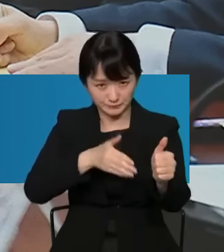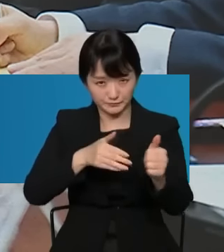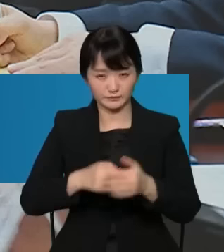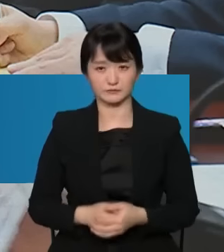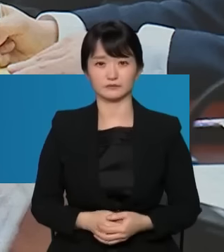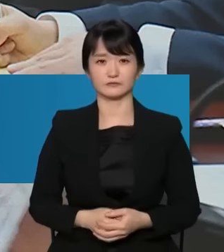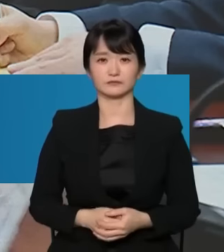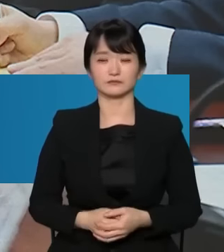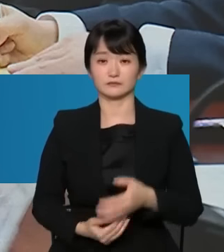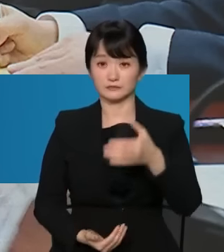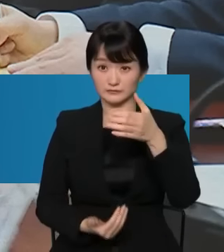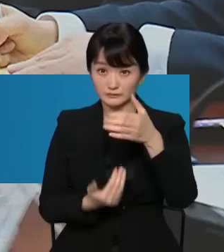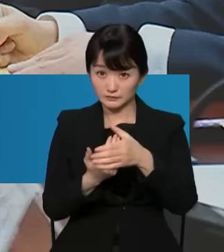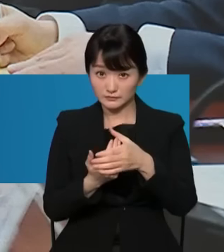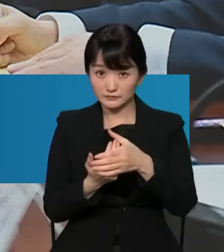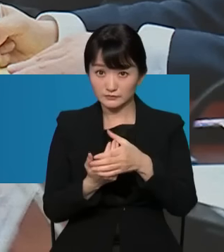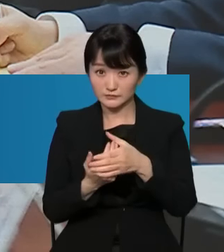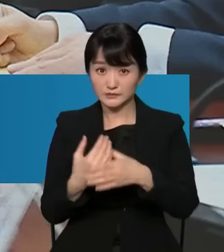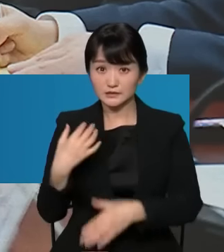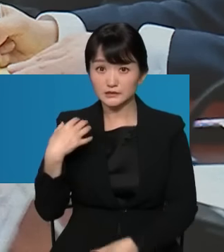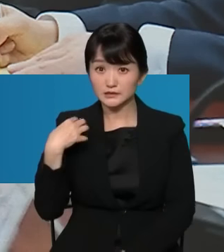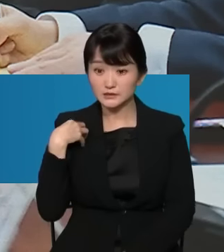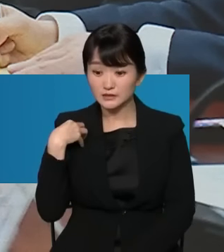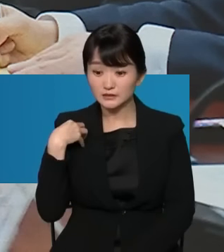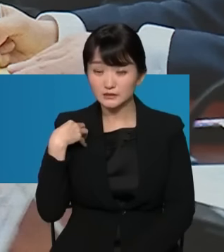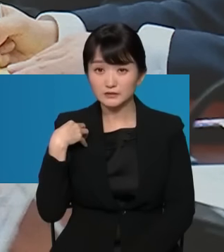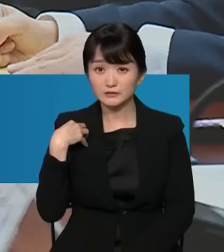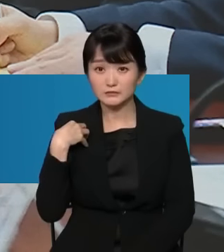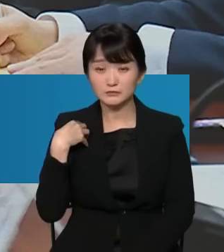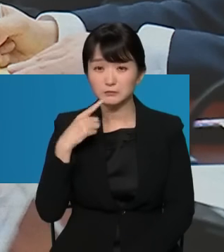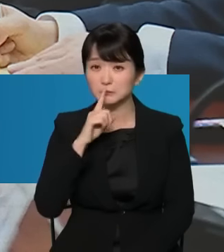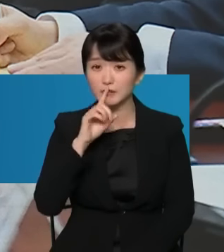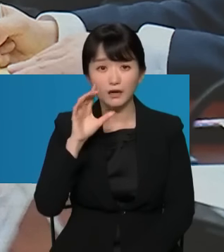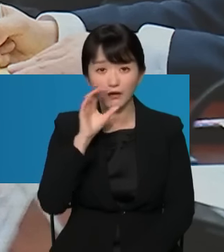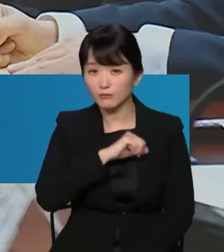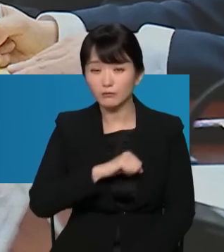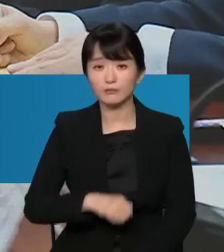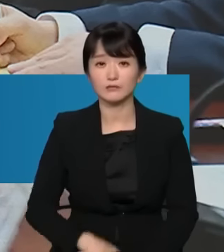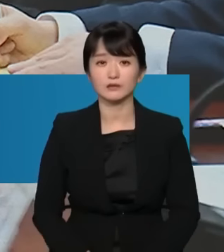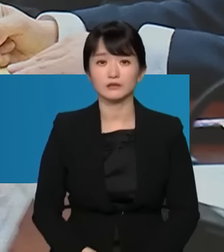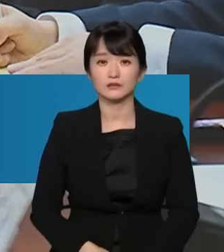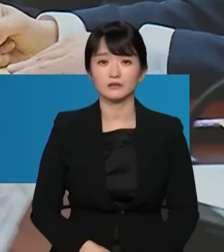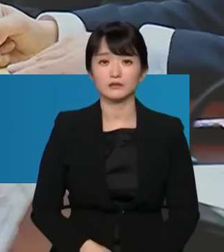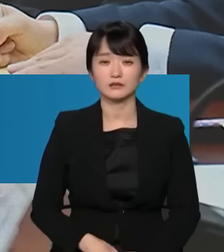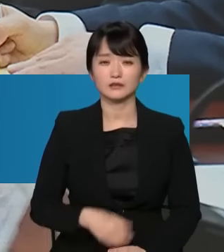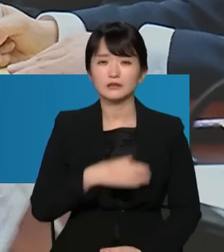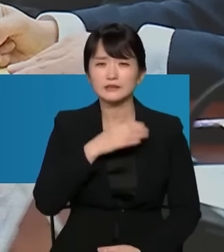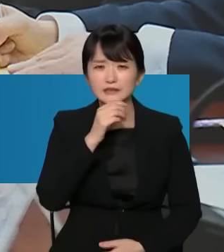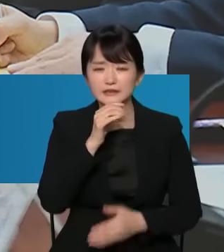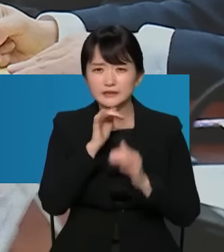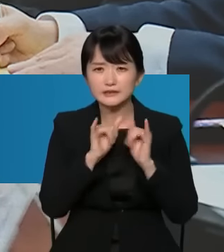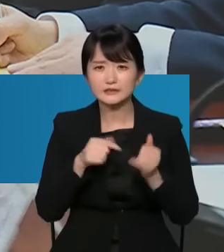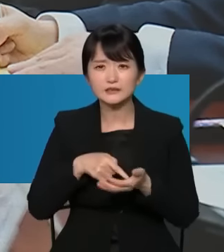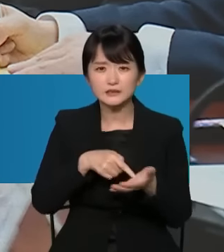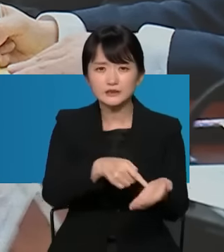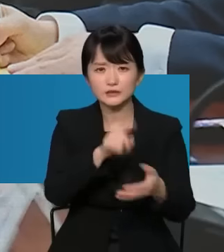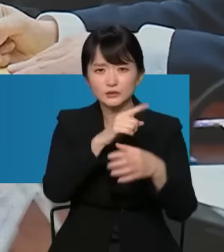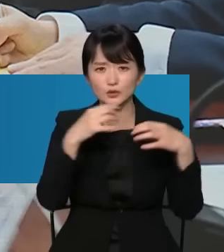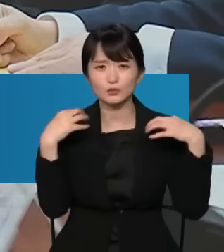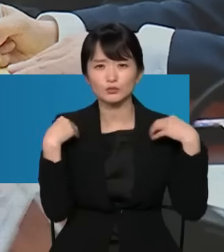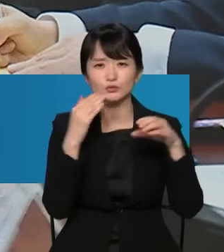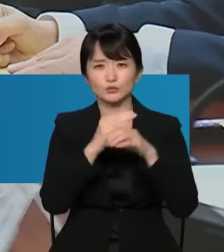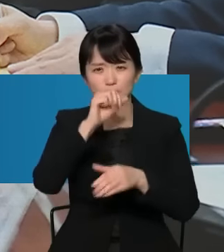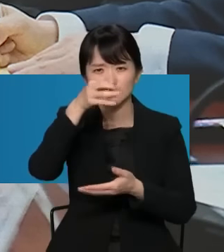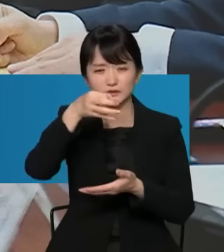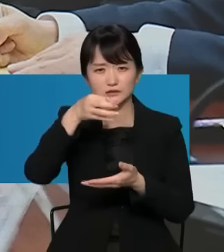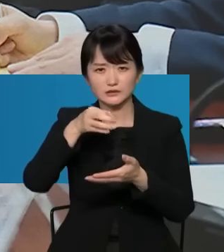요청했습니다. 사태가 여기까지 온 책임에 대한 언급은 없었습니다. 취약계층을 내세워서 정부 주도의 예산안